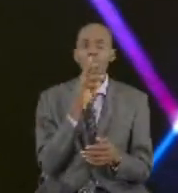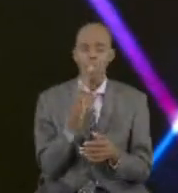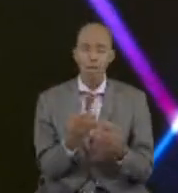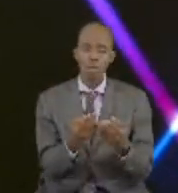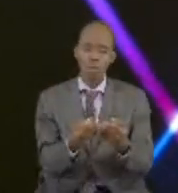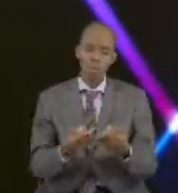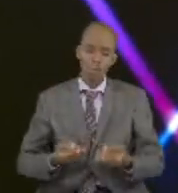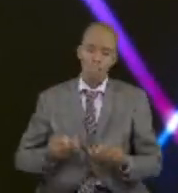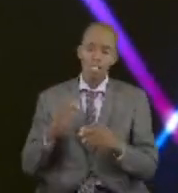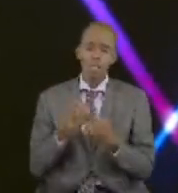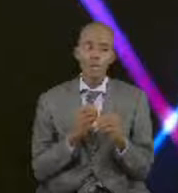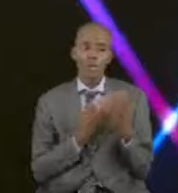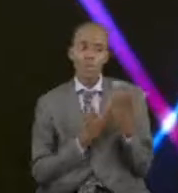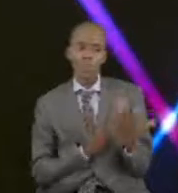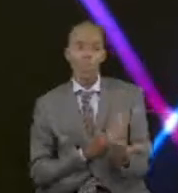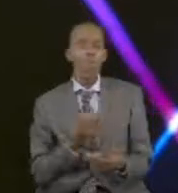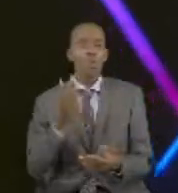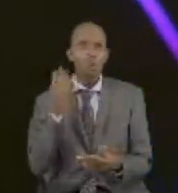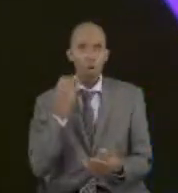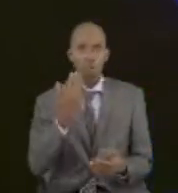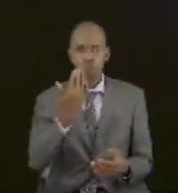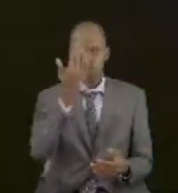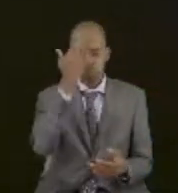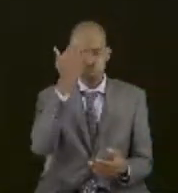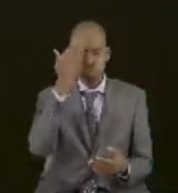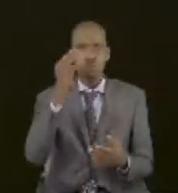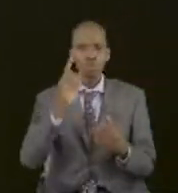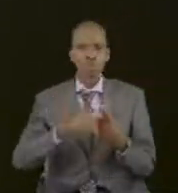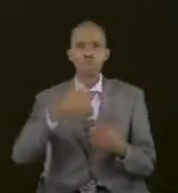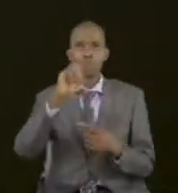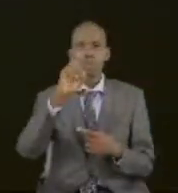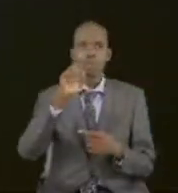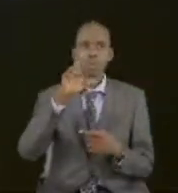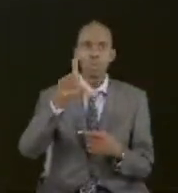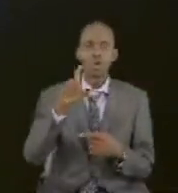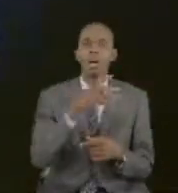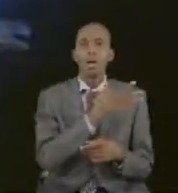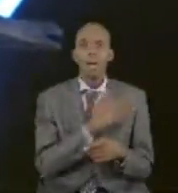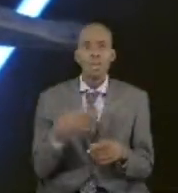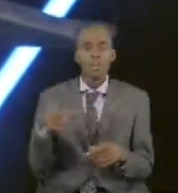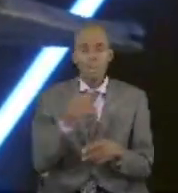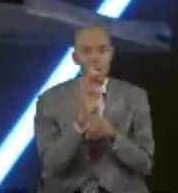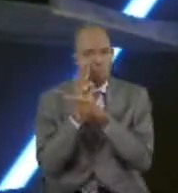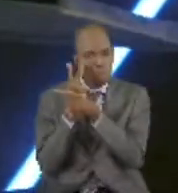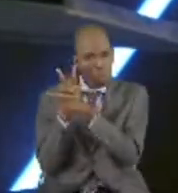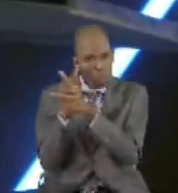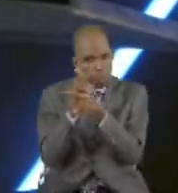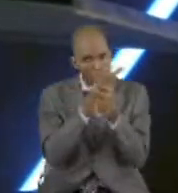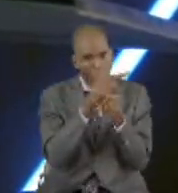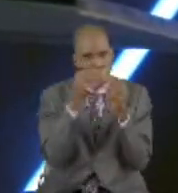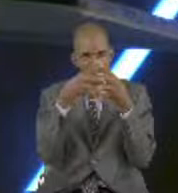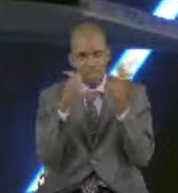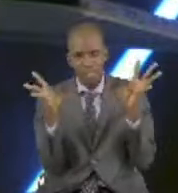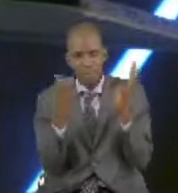leur complot parvint à la connaissance de Saul. On gardait les portes jour et nuit afin de